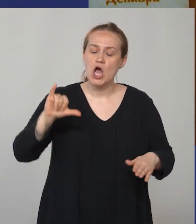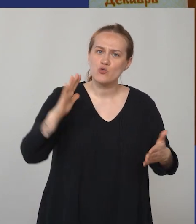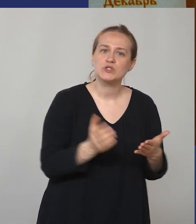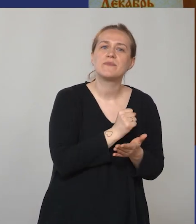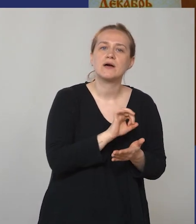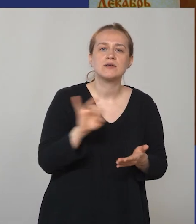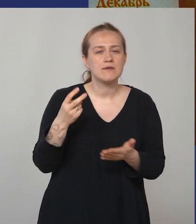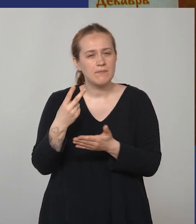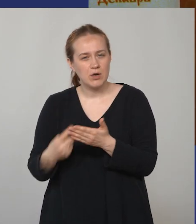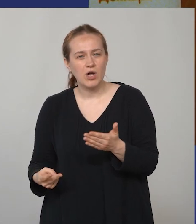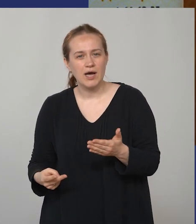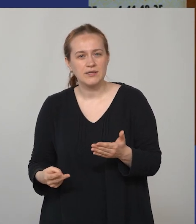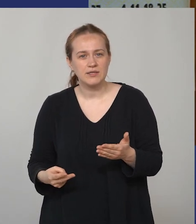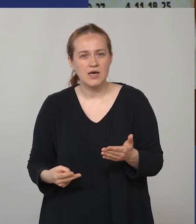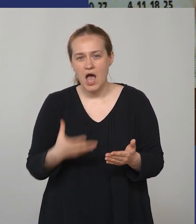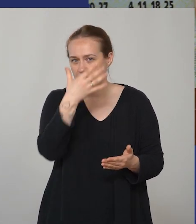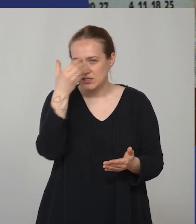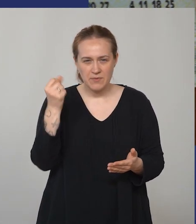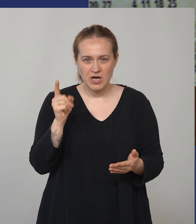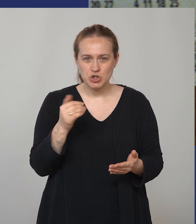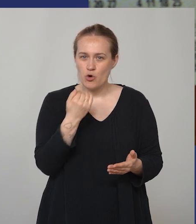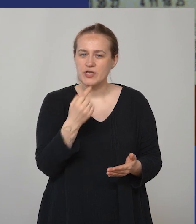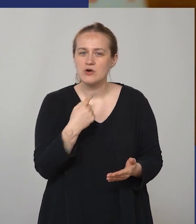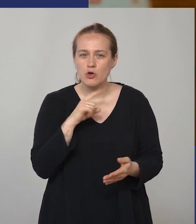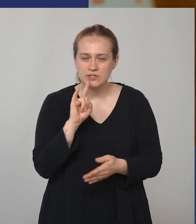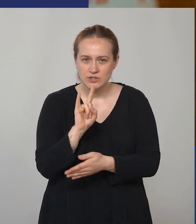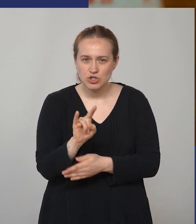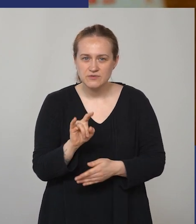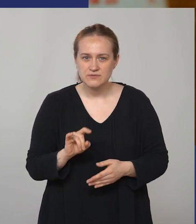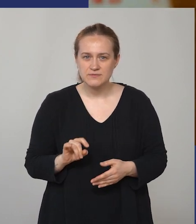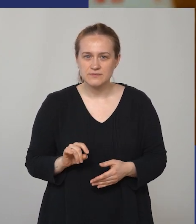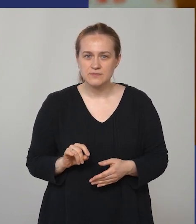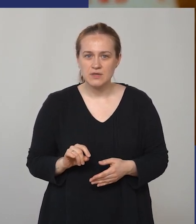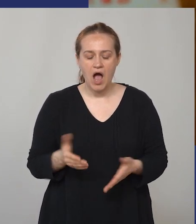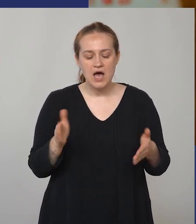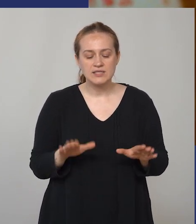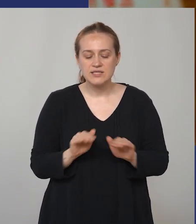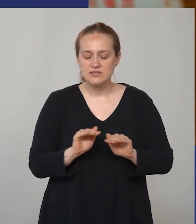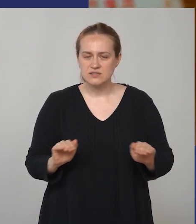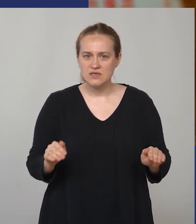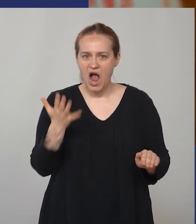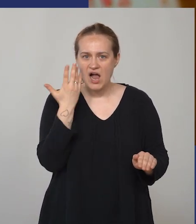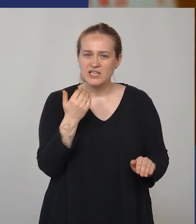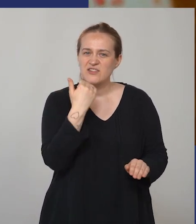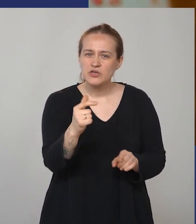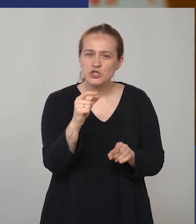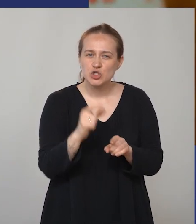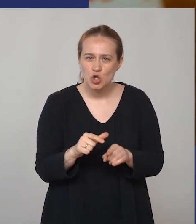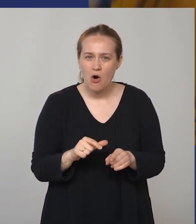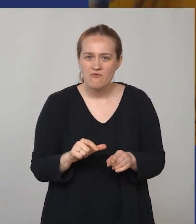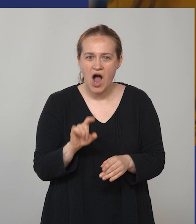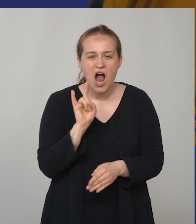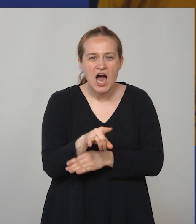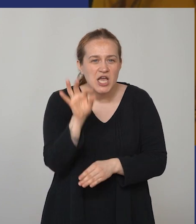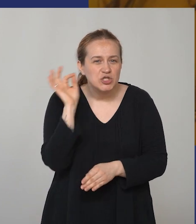не забывая, что их голос лжив. Останься тих, когда твое же слово калечит плут, чтобы ловлять глупцов. Когда вся